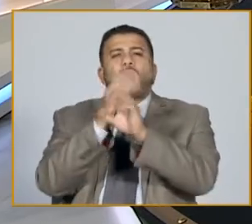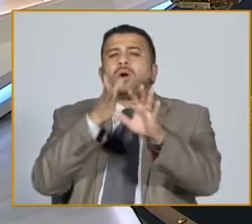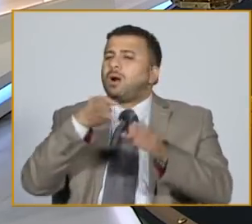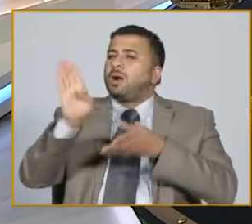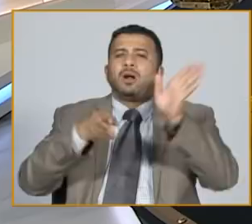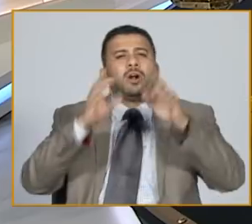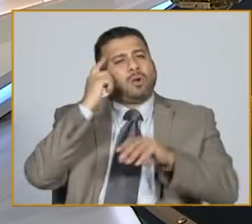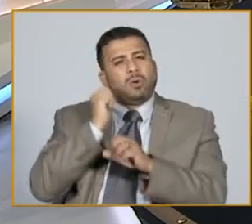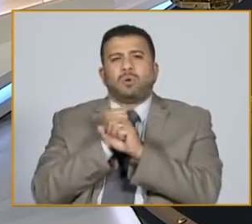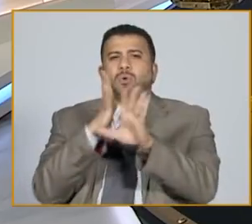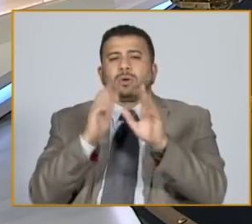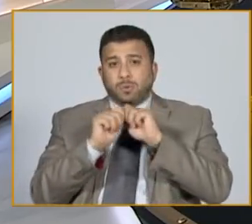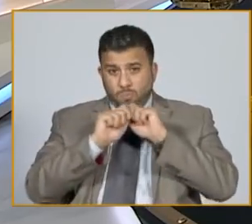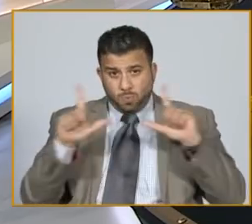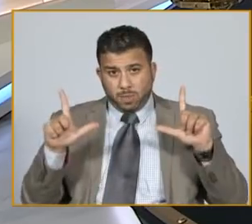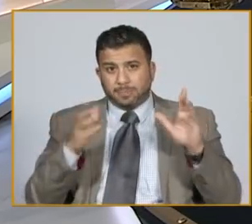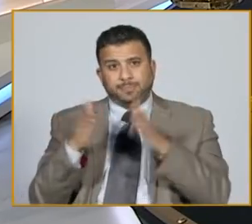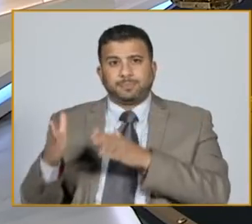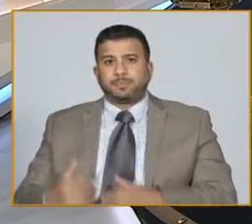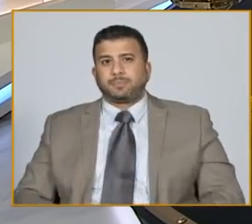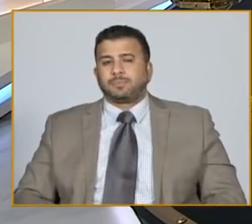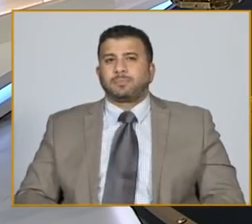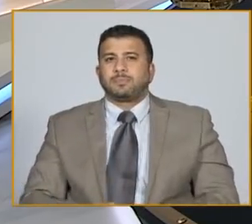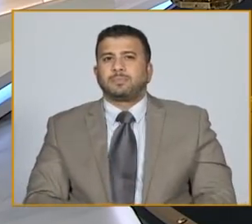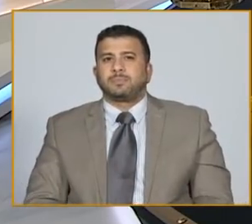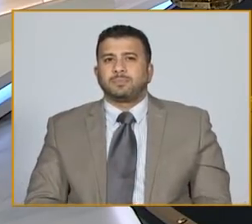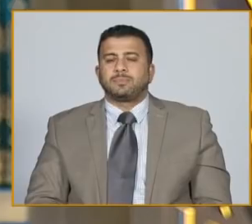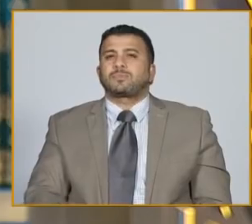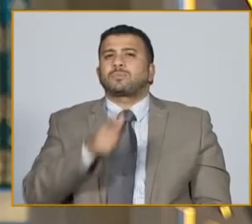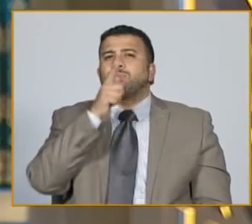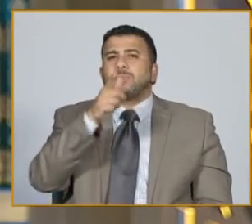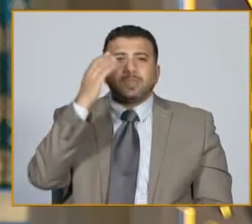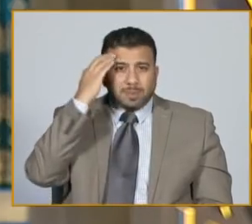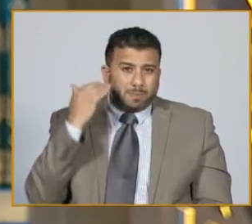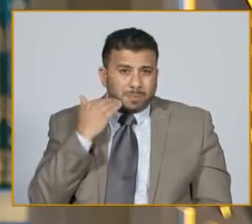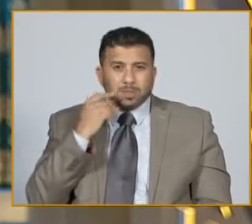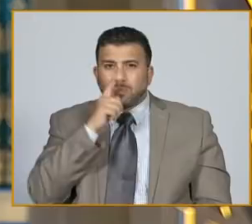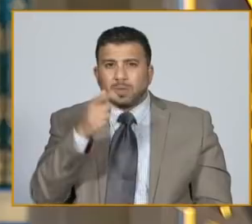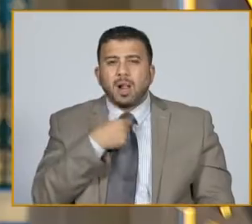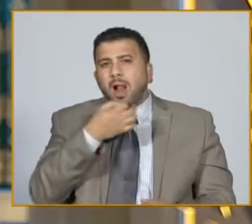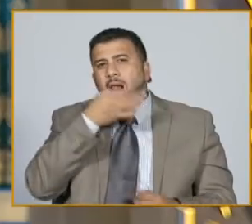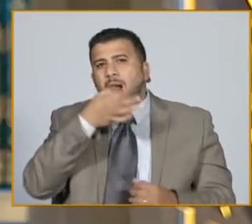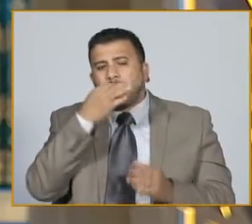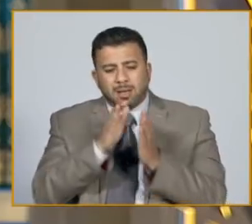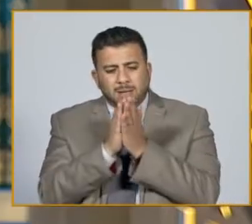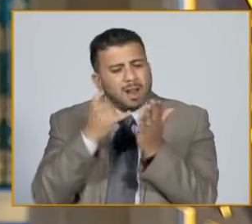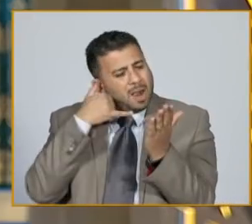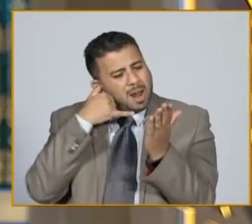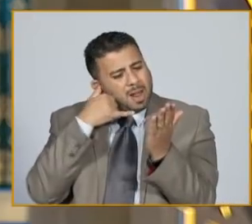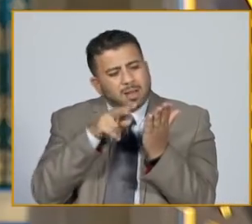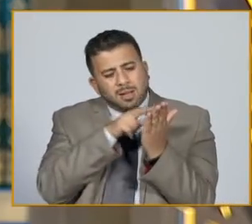رنا من اليمن تسأل عن حكم قراءة القرآن من الجوال. أختي الفاضلة، يجوز قراءة القرآن